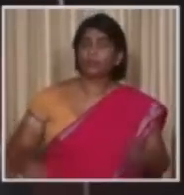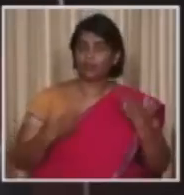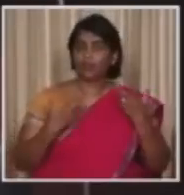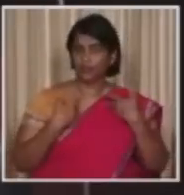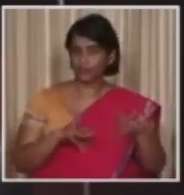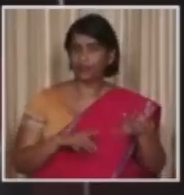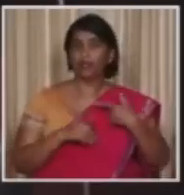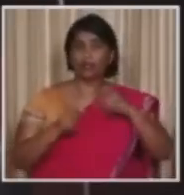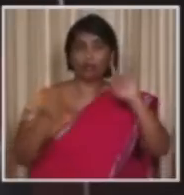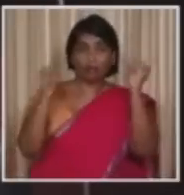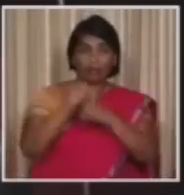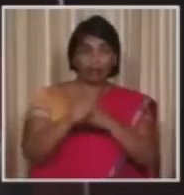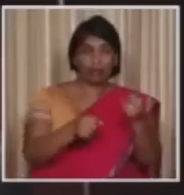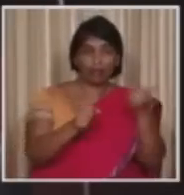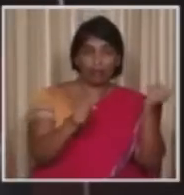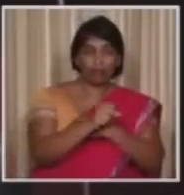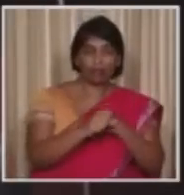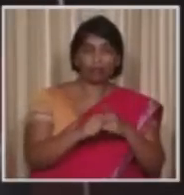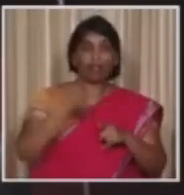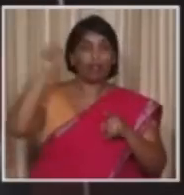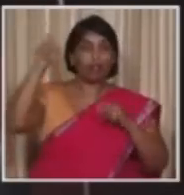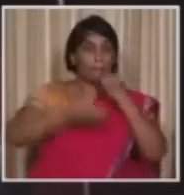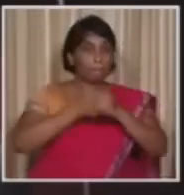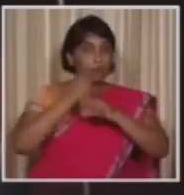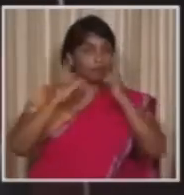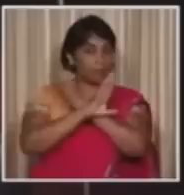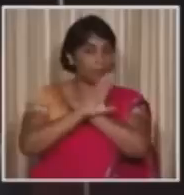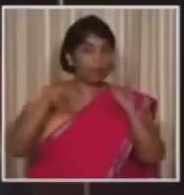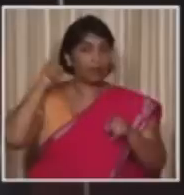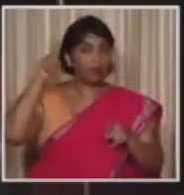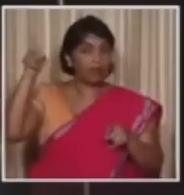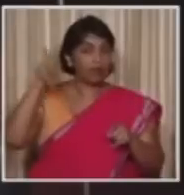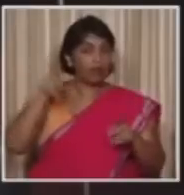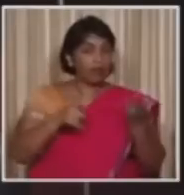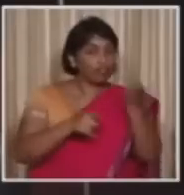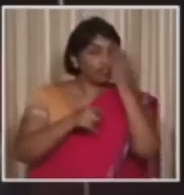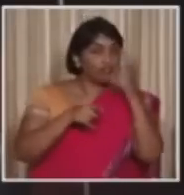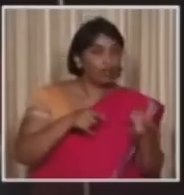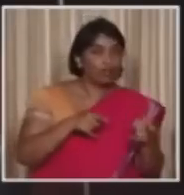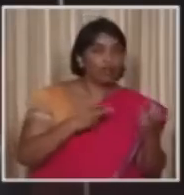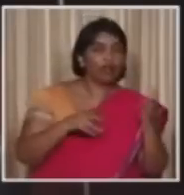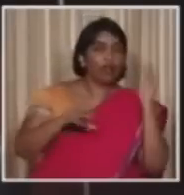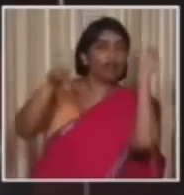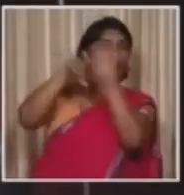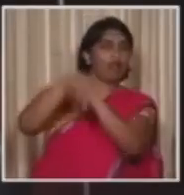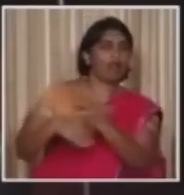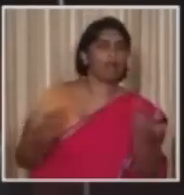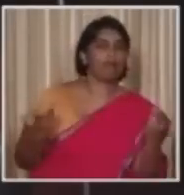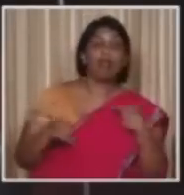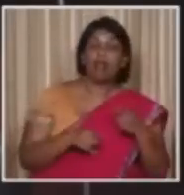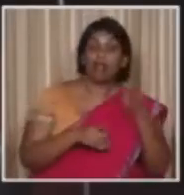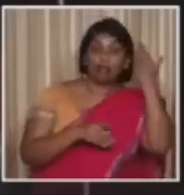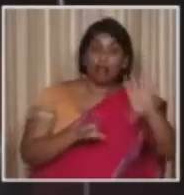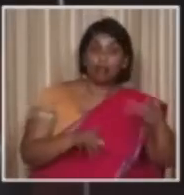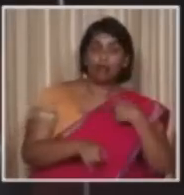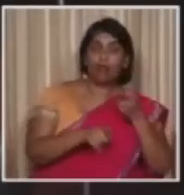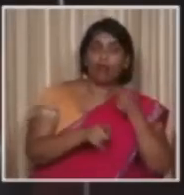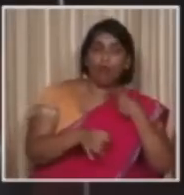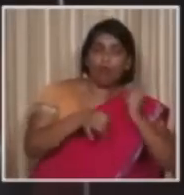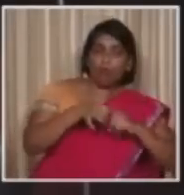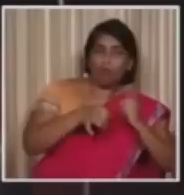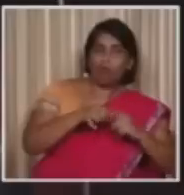ඒ අයව මරලා දාලා ඒ අයව නැති කරපුවාම ඒ අයගේ සාක්ෂි හරහා කවුද මේක පිටිපස්සේ ඉන්න ප්‍රබලය